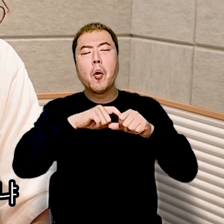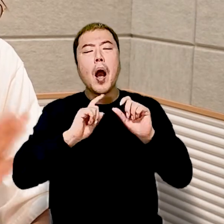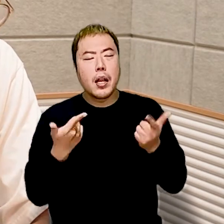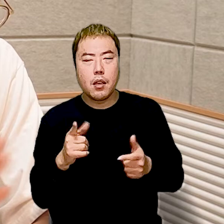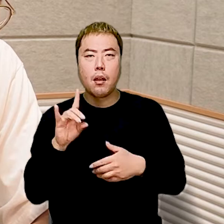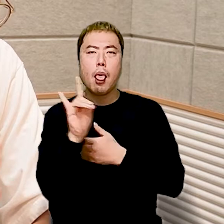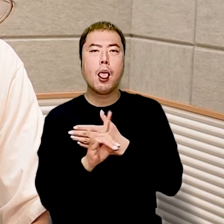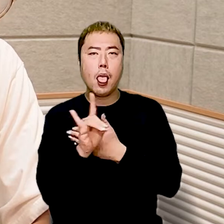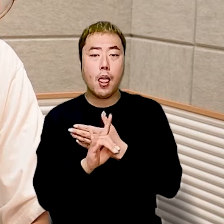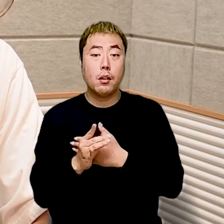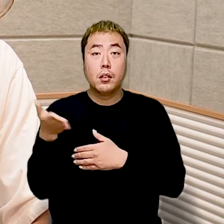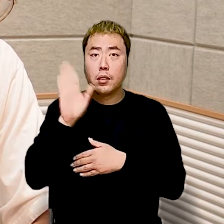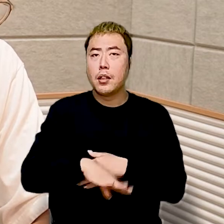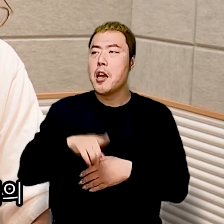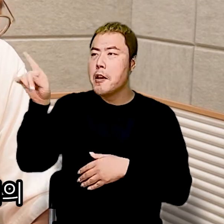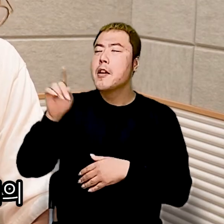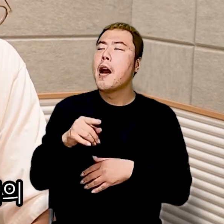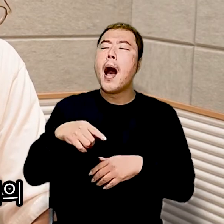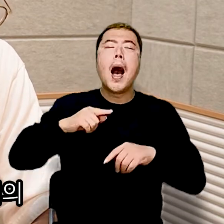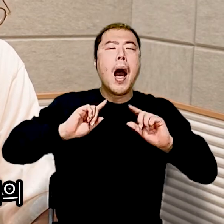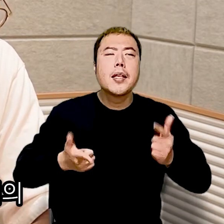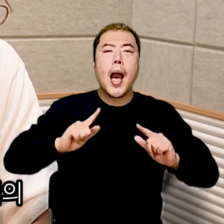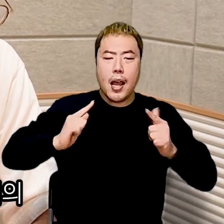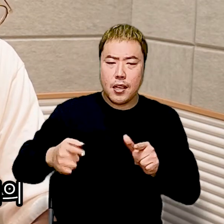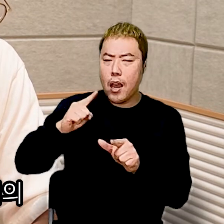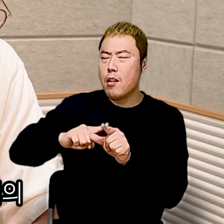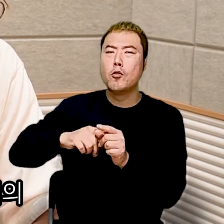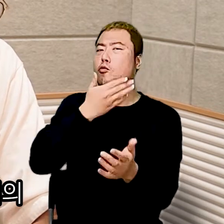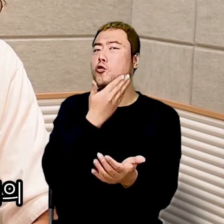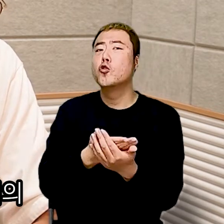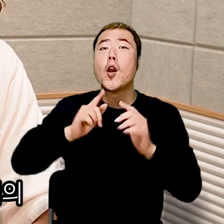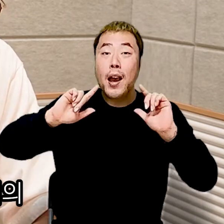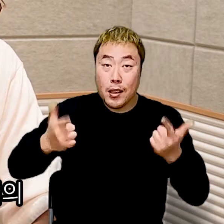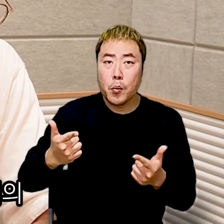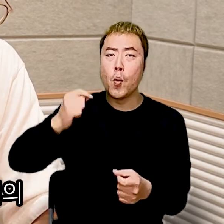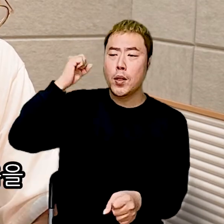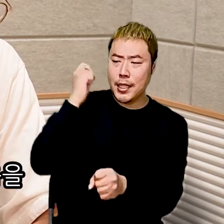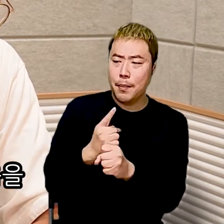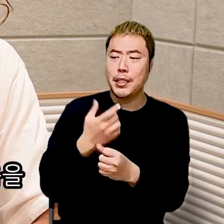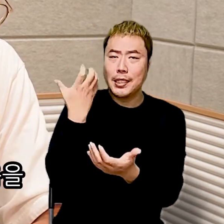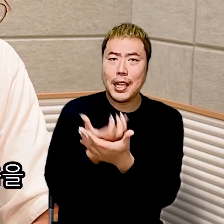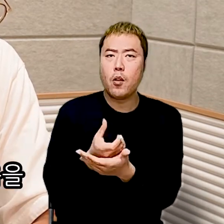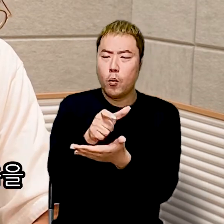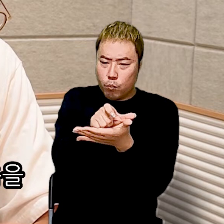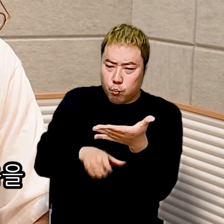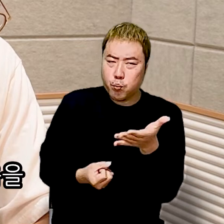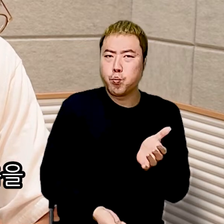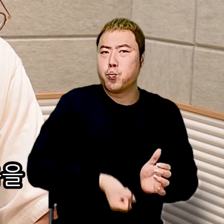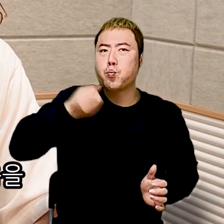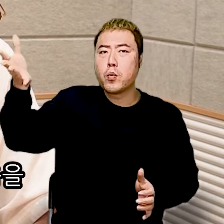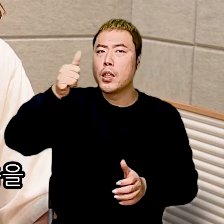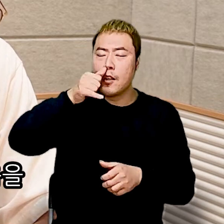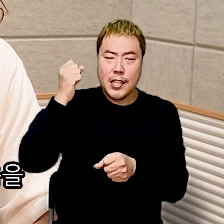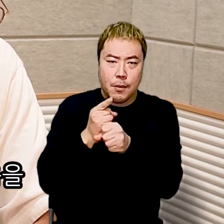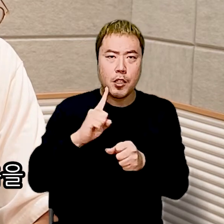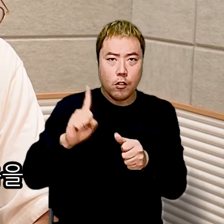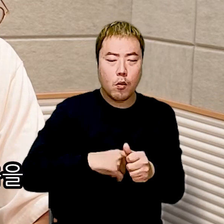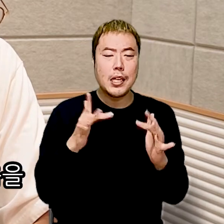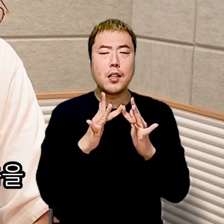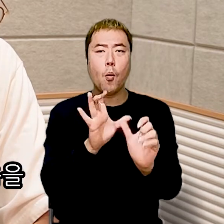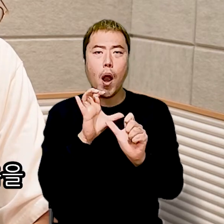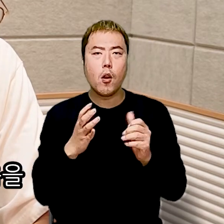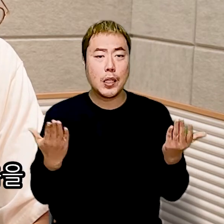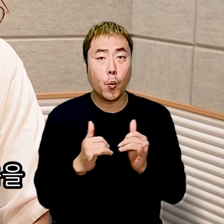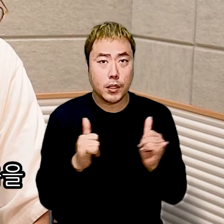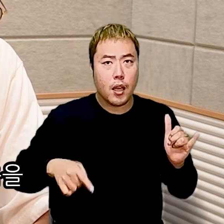않느냐의 여부의 문제가 아니라 이미 그 자체로서 새로운 형태의 관리 감독의 범주 안에